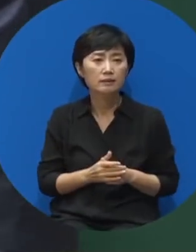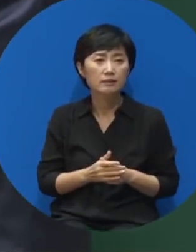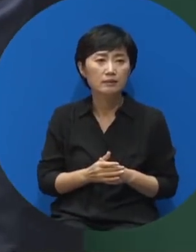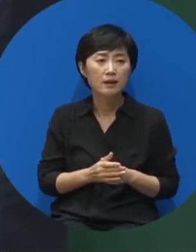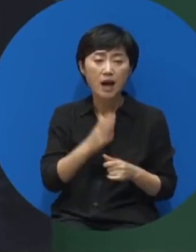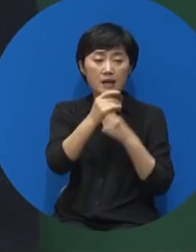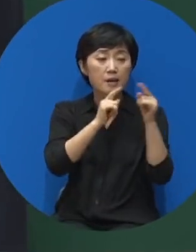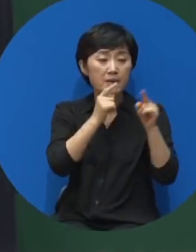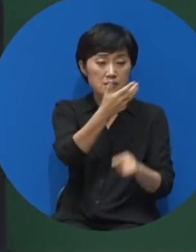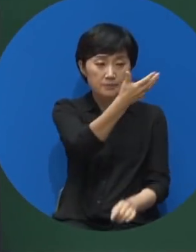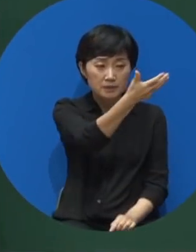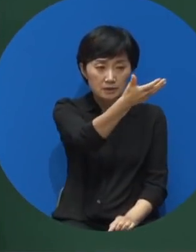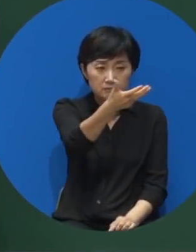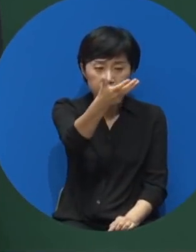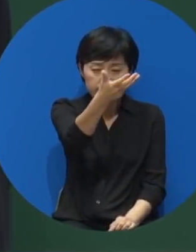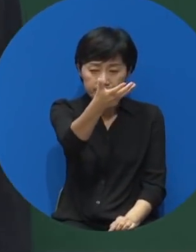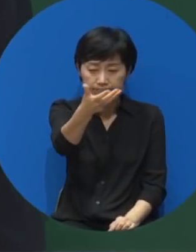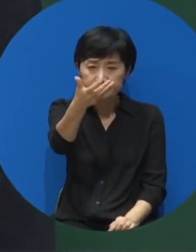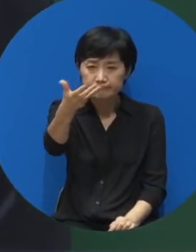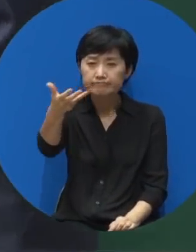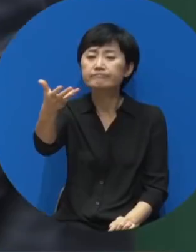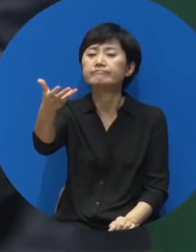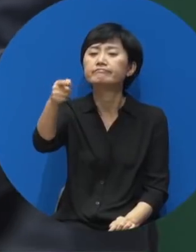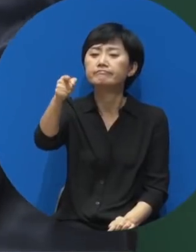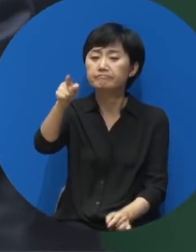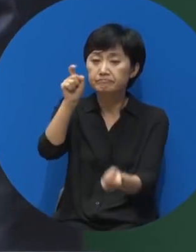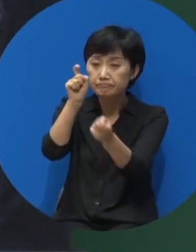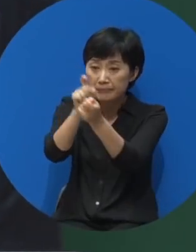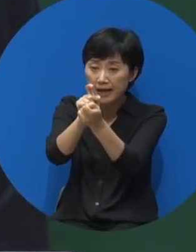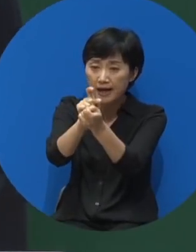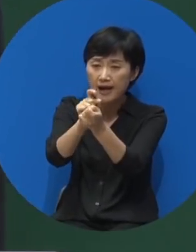이 애굽에서 나오게 됩니다.